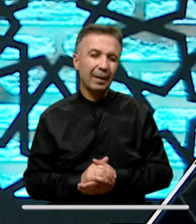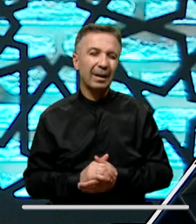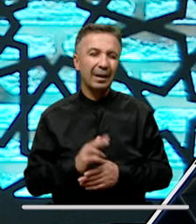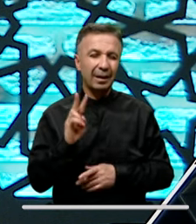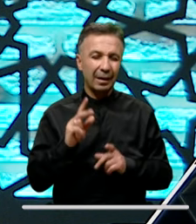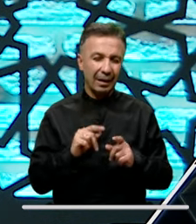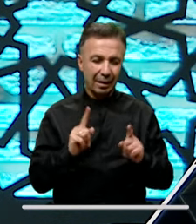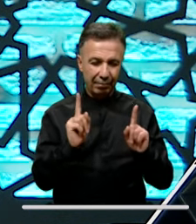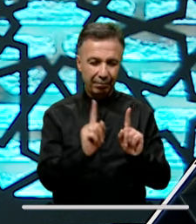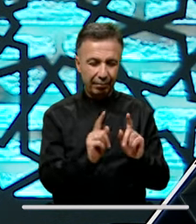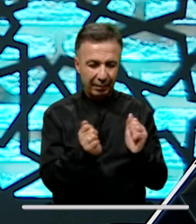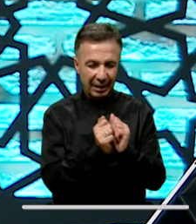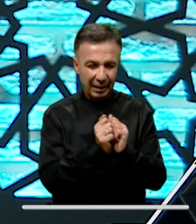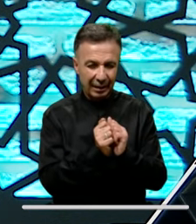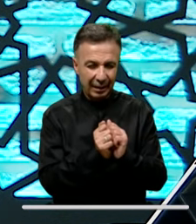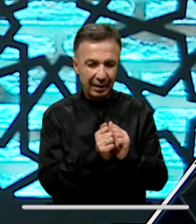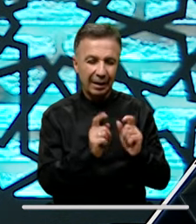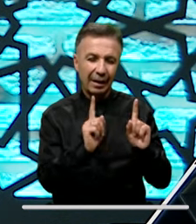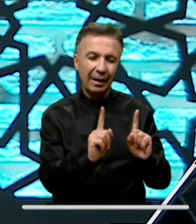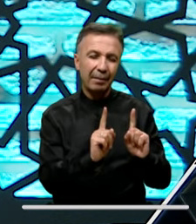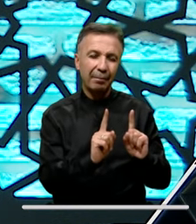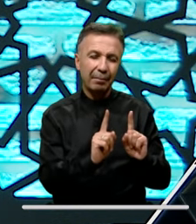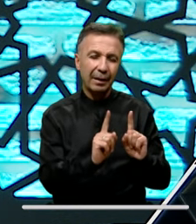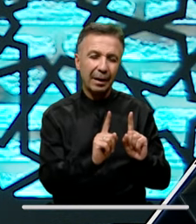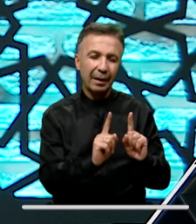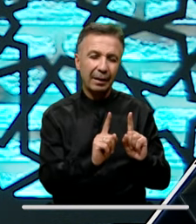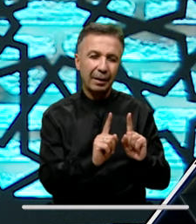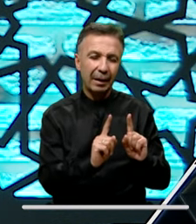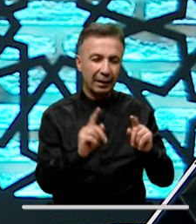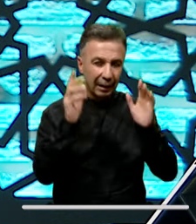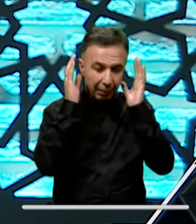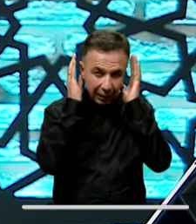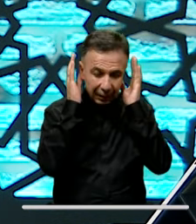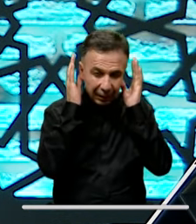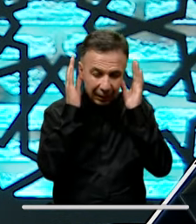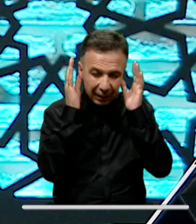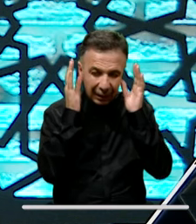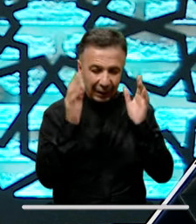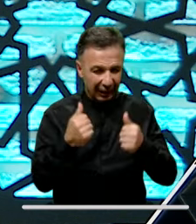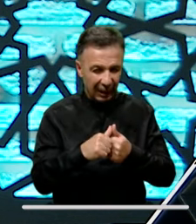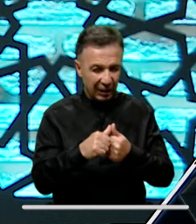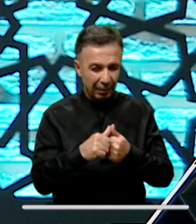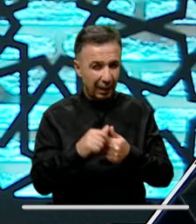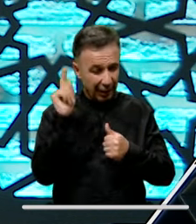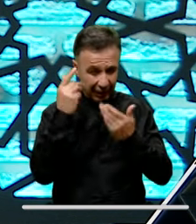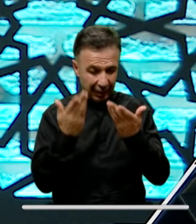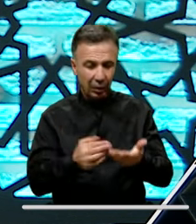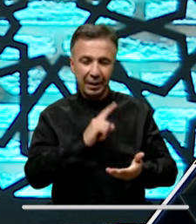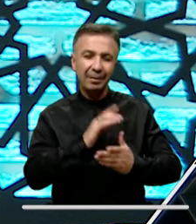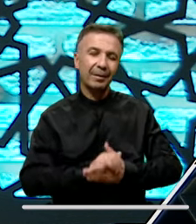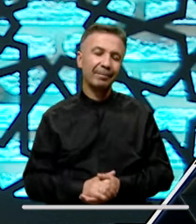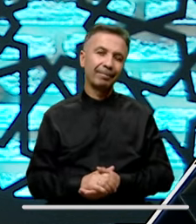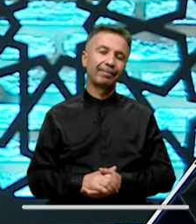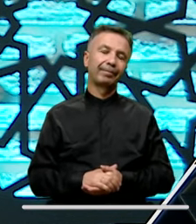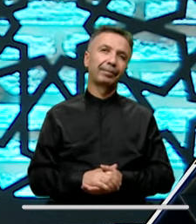şekilde kılıyordu. Ben orada görmüştüm camilerde kılıyordu. Ona göre tamam. Kıldık. Sarkandı bilmiyordum. Tamam. Soralım. Bakalım hocam ne diyecek?